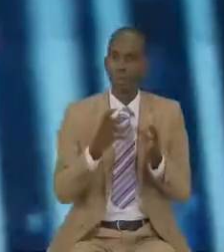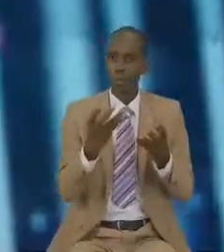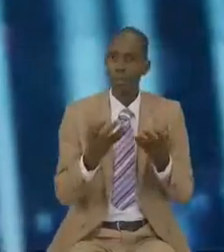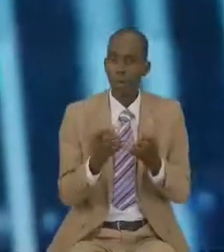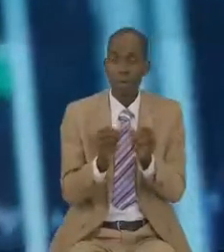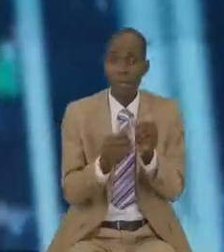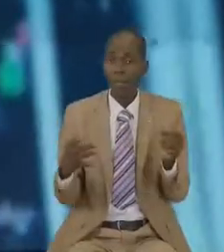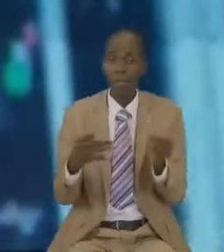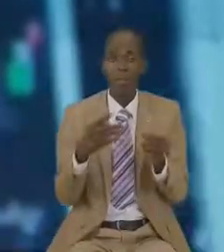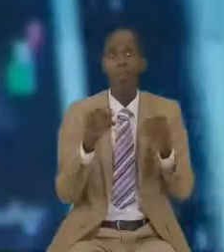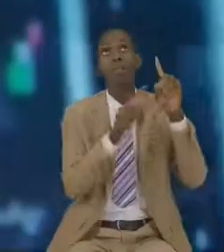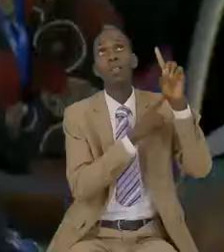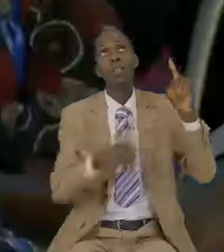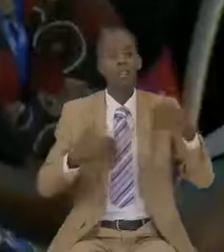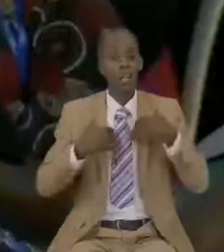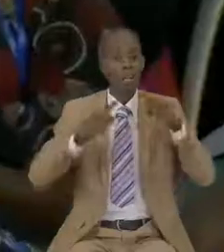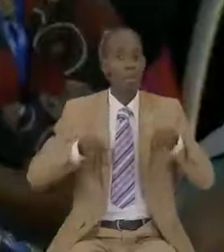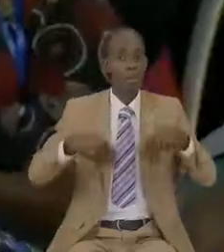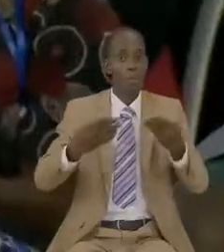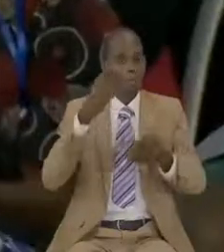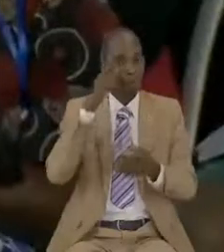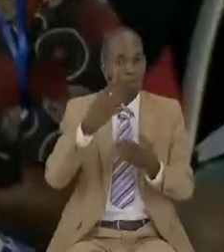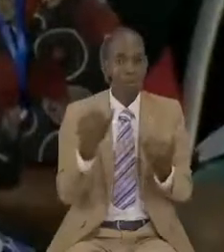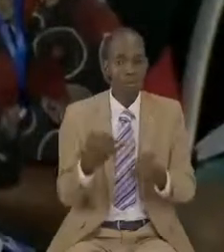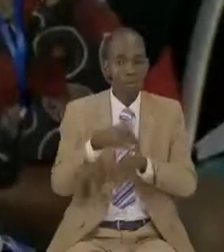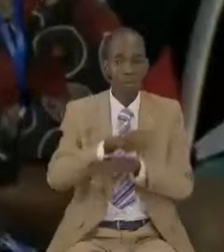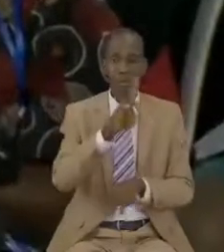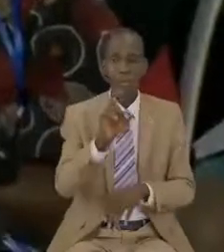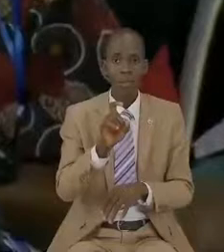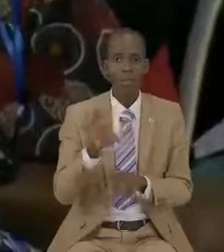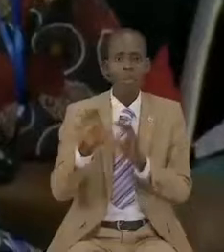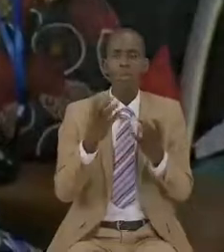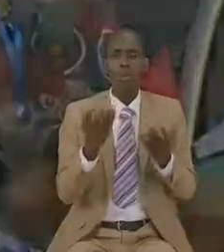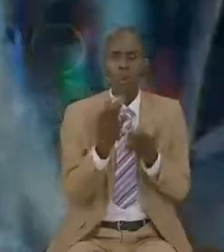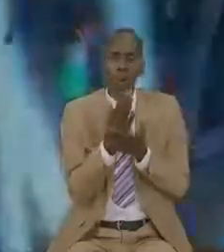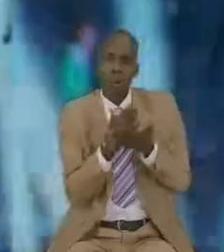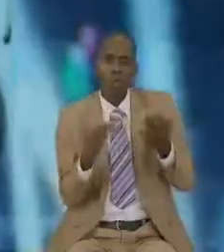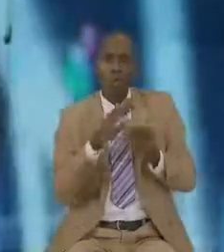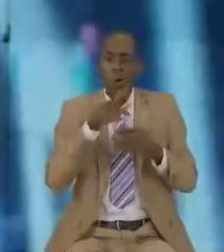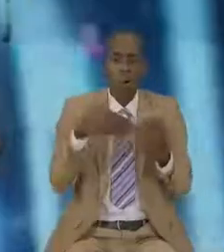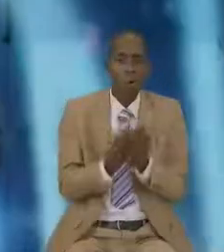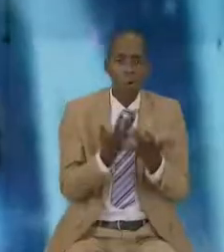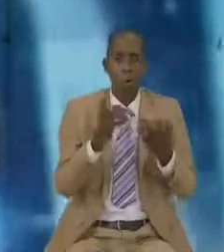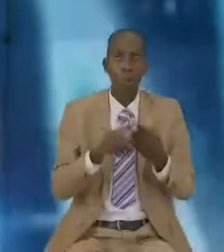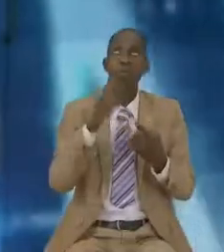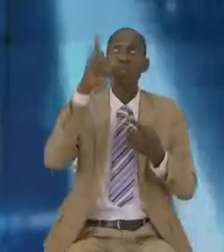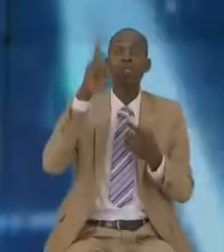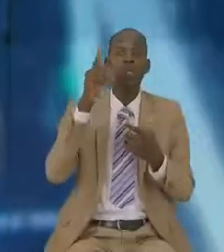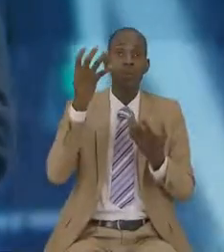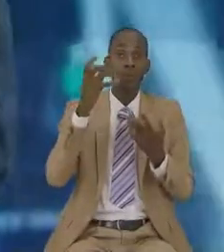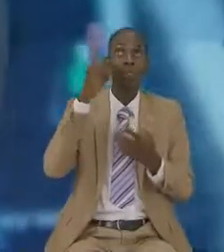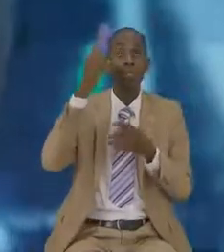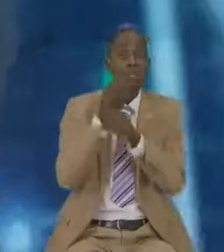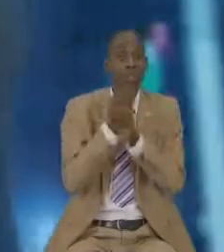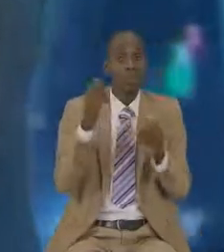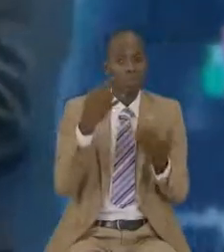tout ce que Dieu a pourvu pour toi ce soir? Est-ce que tu veux le salut ce soir? Est-ce que tu vois son pardon? Tu veux son pardon ce soir?